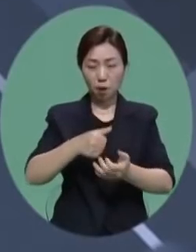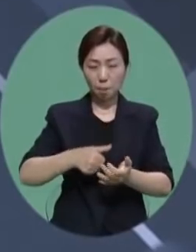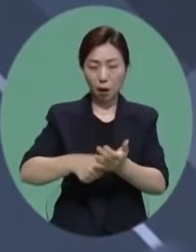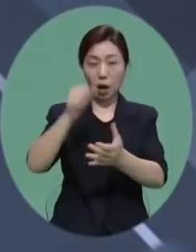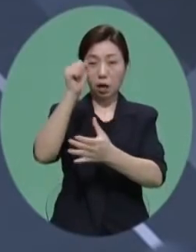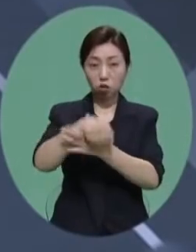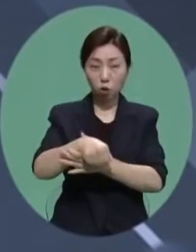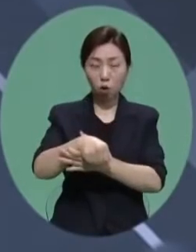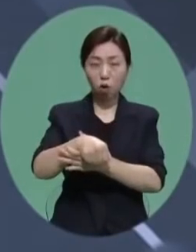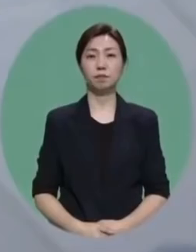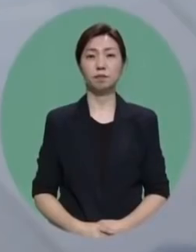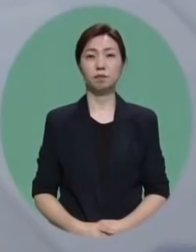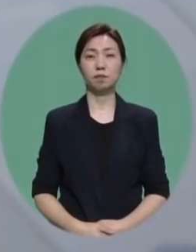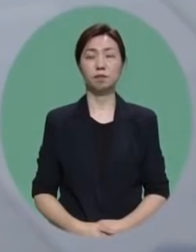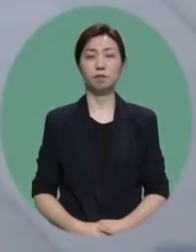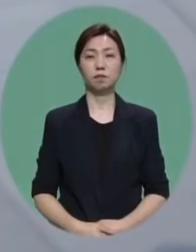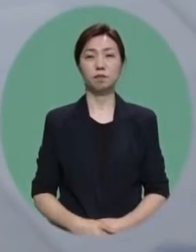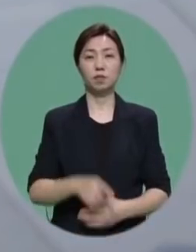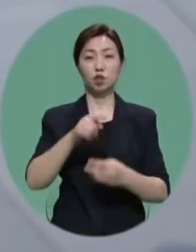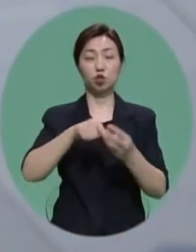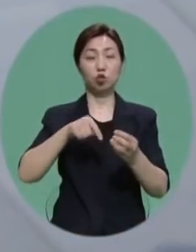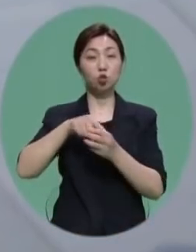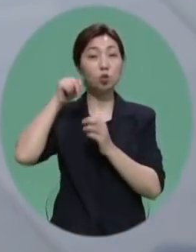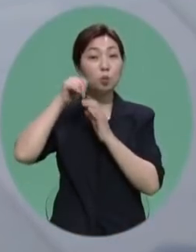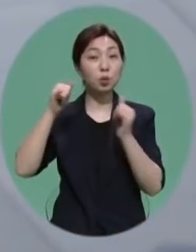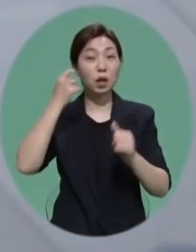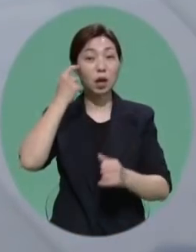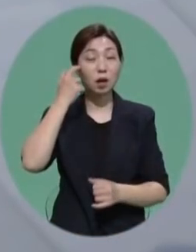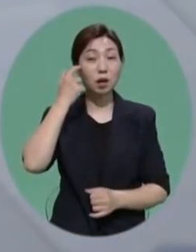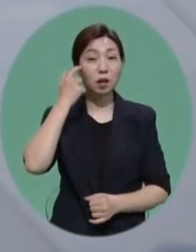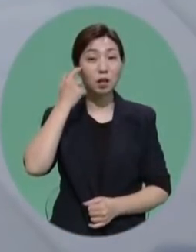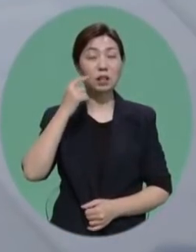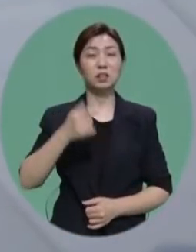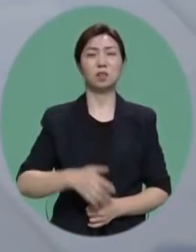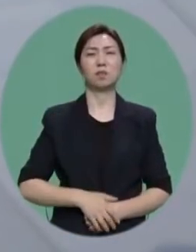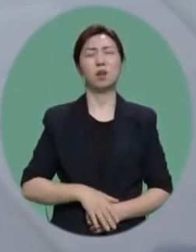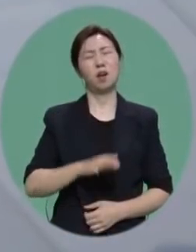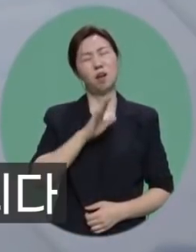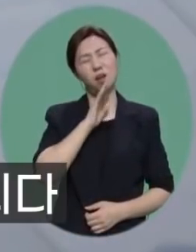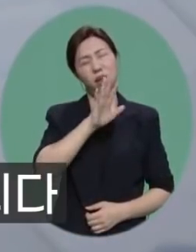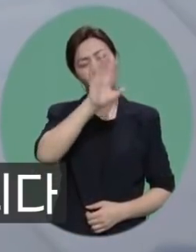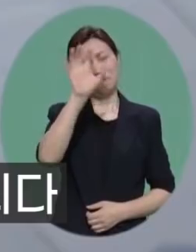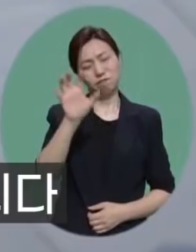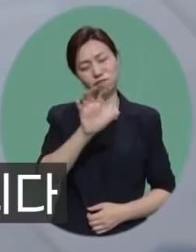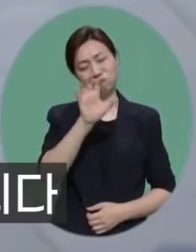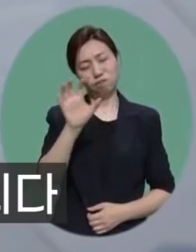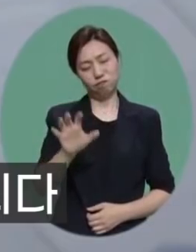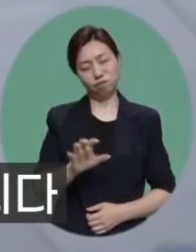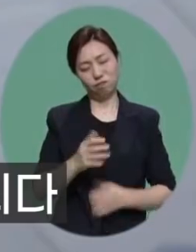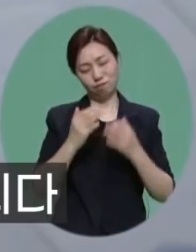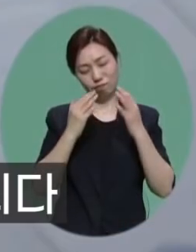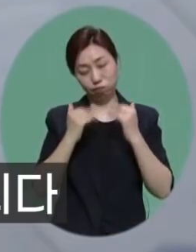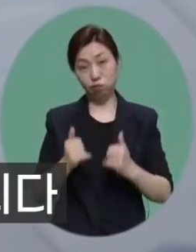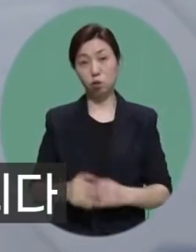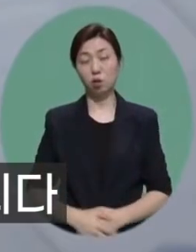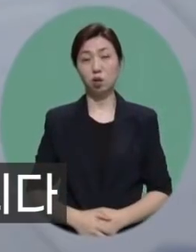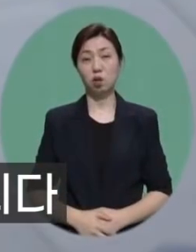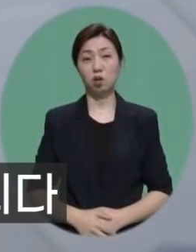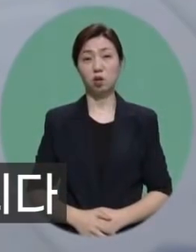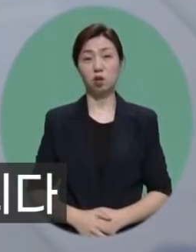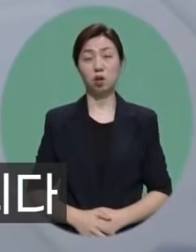수사를 덮었습니다. 이거 벌써 몇 번째 울고 먹는 건지 모르겠는데 정말 국민의 삶을